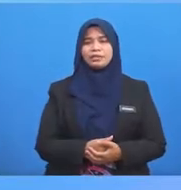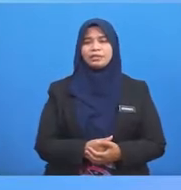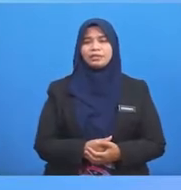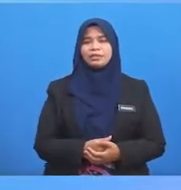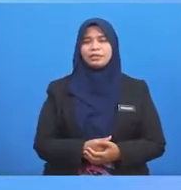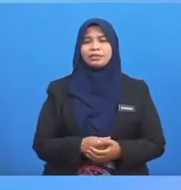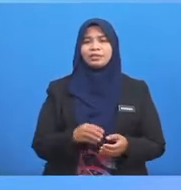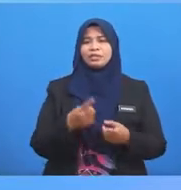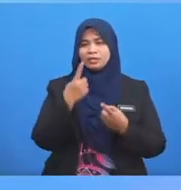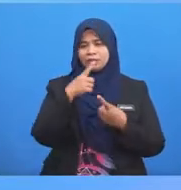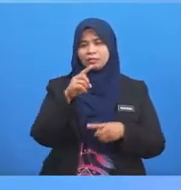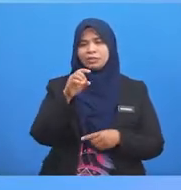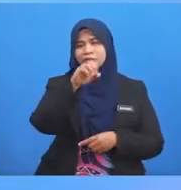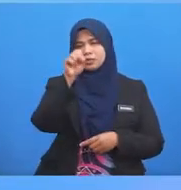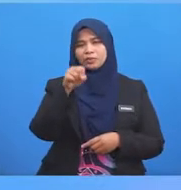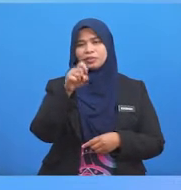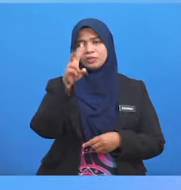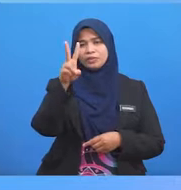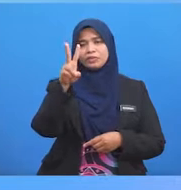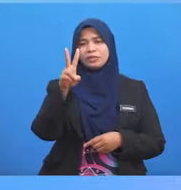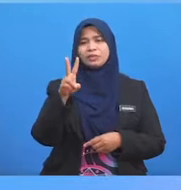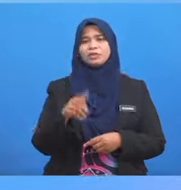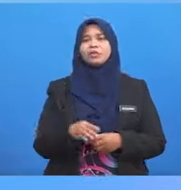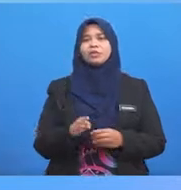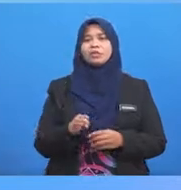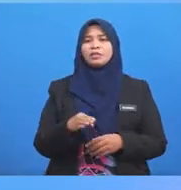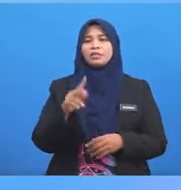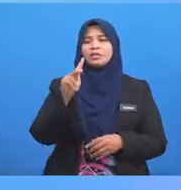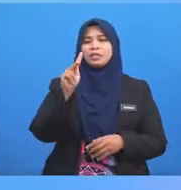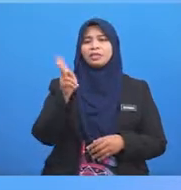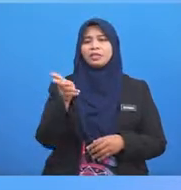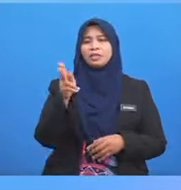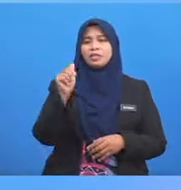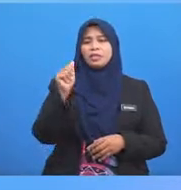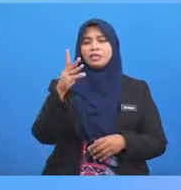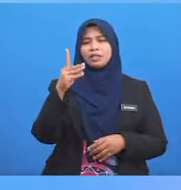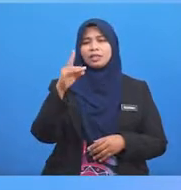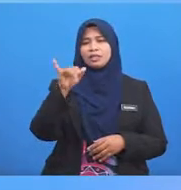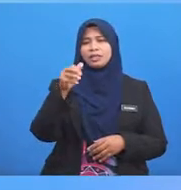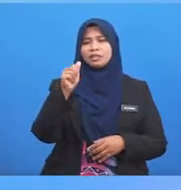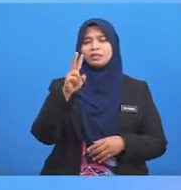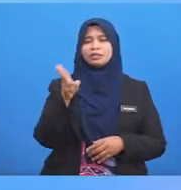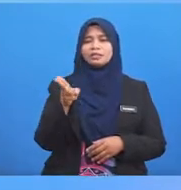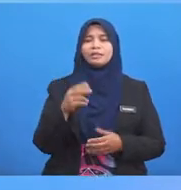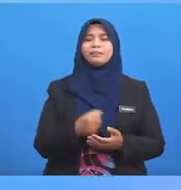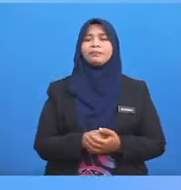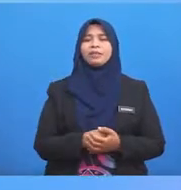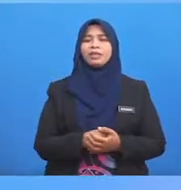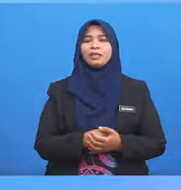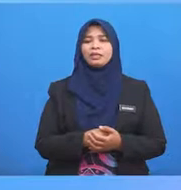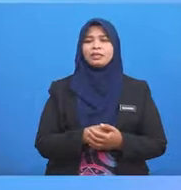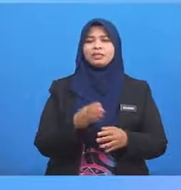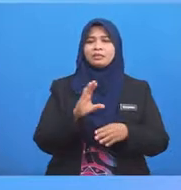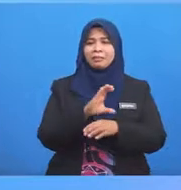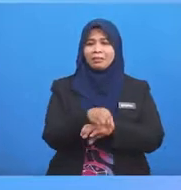situasi dua pula ialah Khadijah berhutang dengan bank untuk membeli kereta. Dia